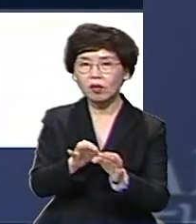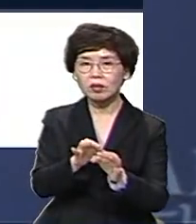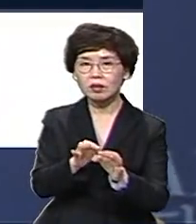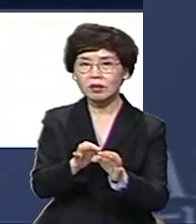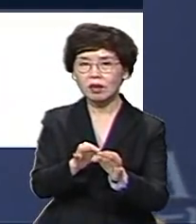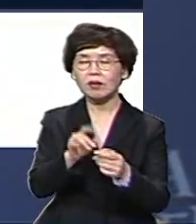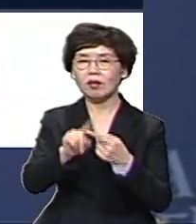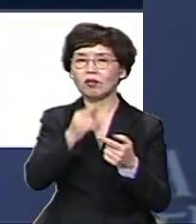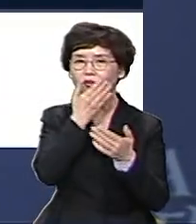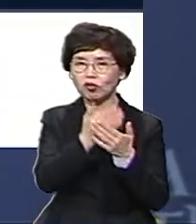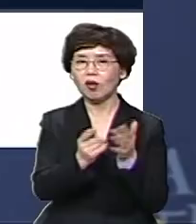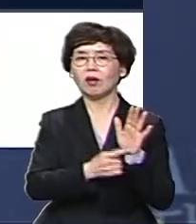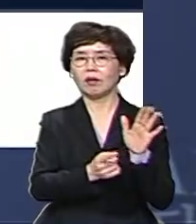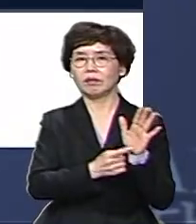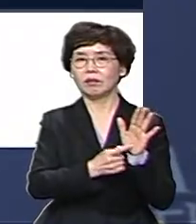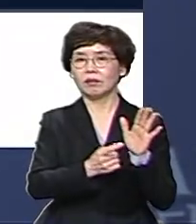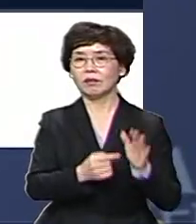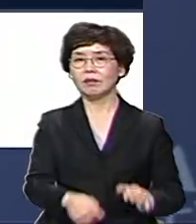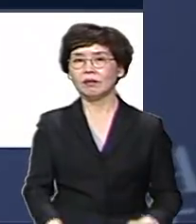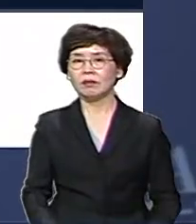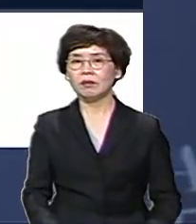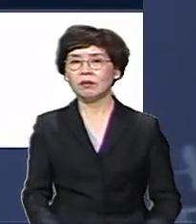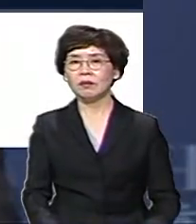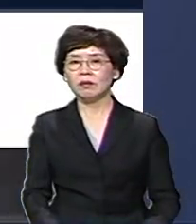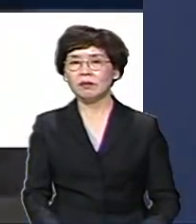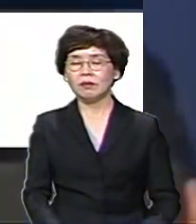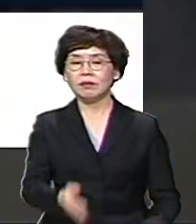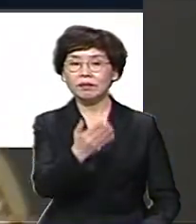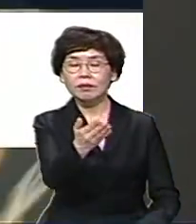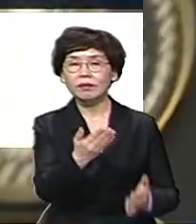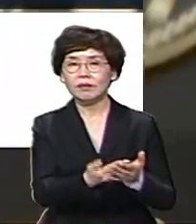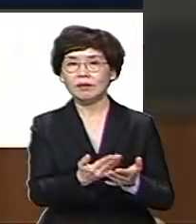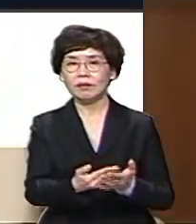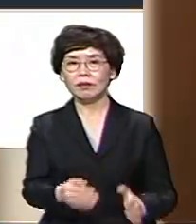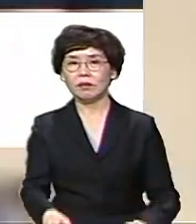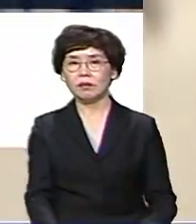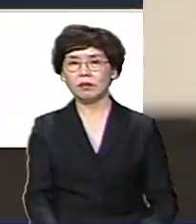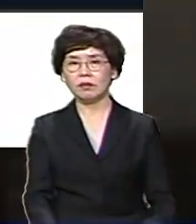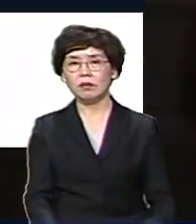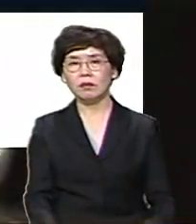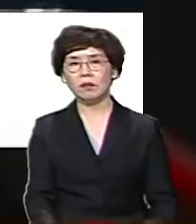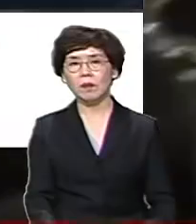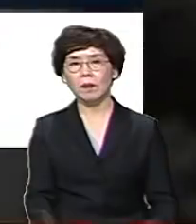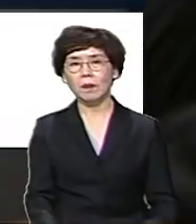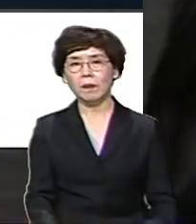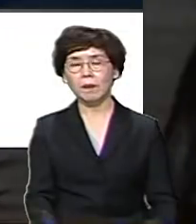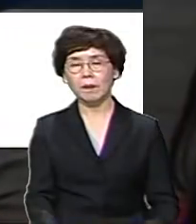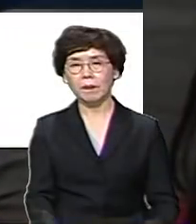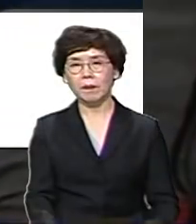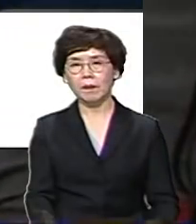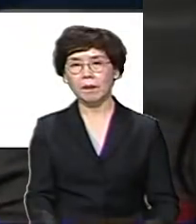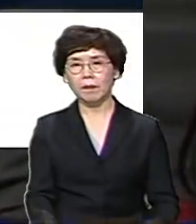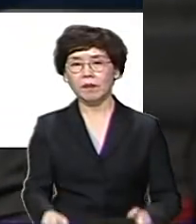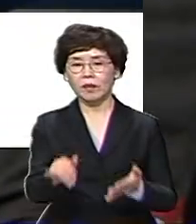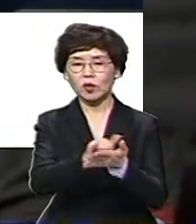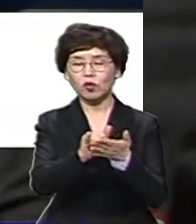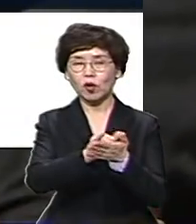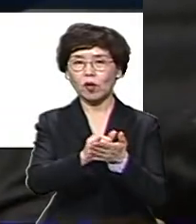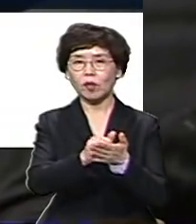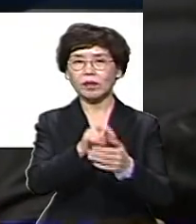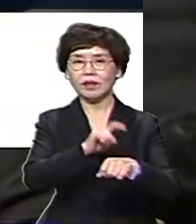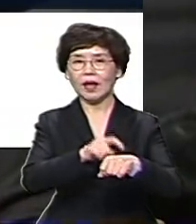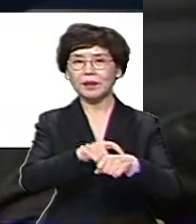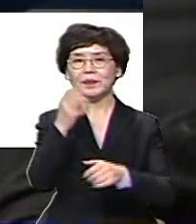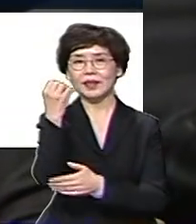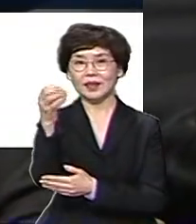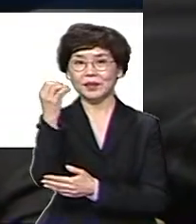그래서 그래서 경제적으로 크게 발전할 수 있고 저는 경제를 강조했습니다. 예, 질문하십시오.